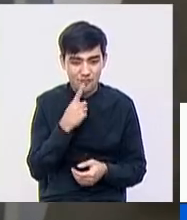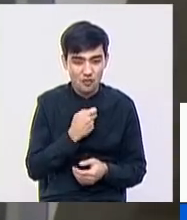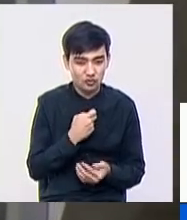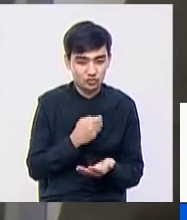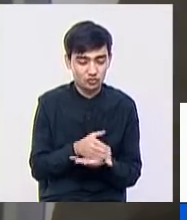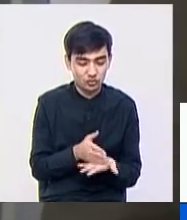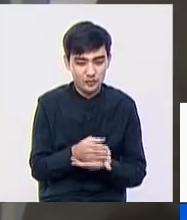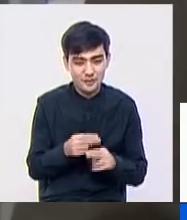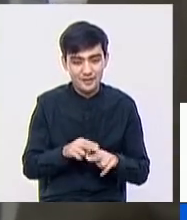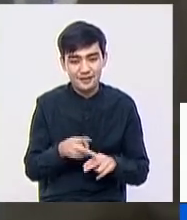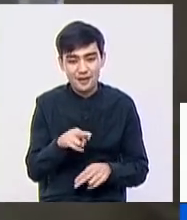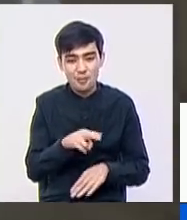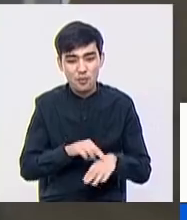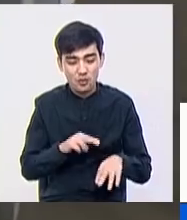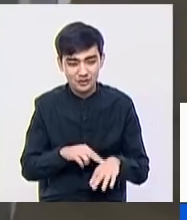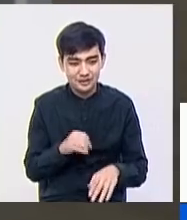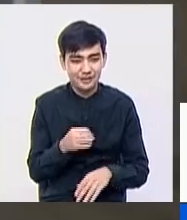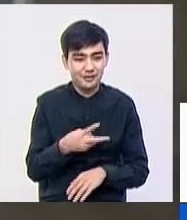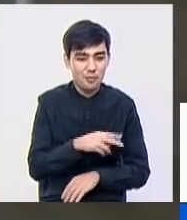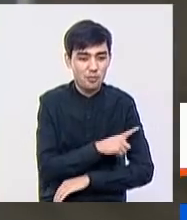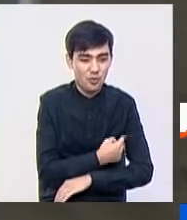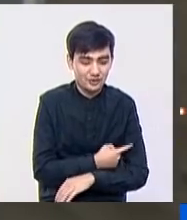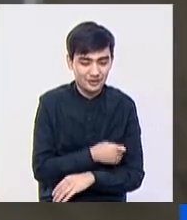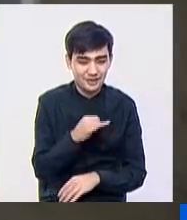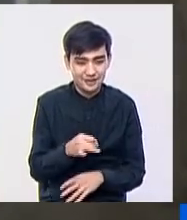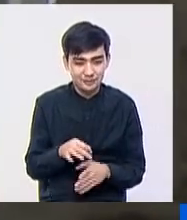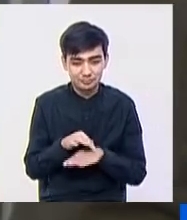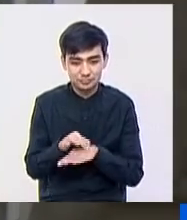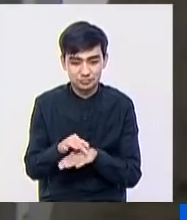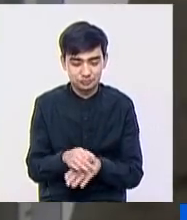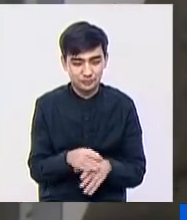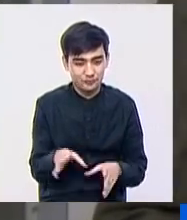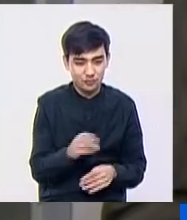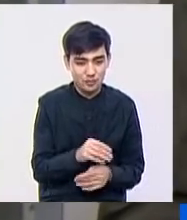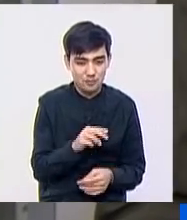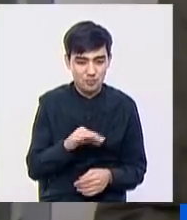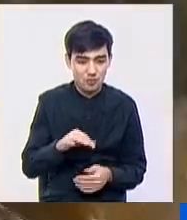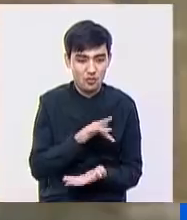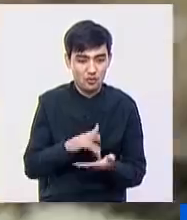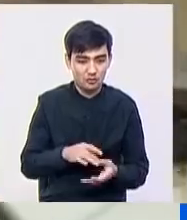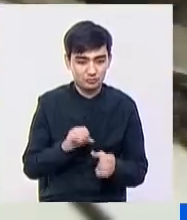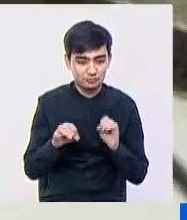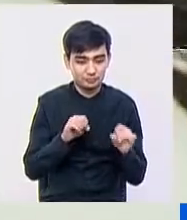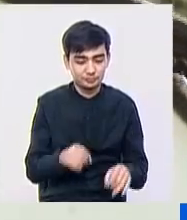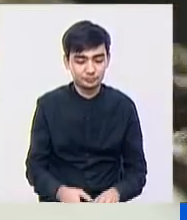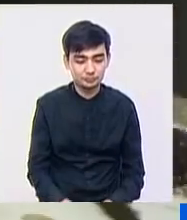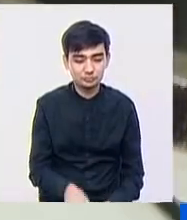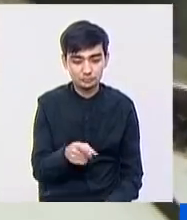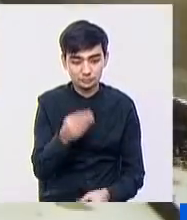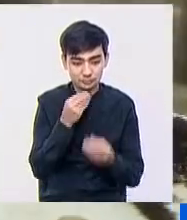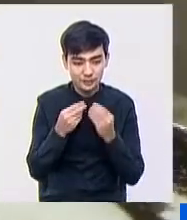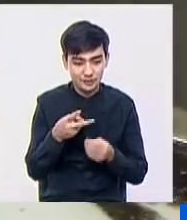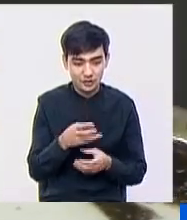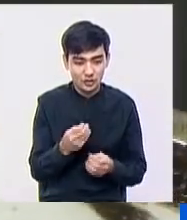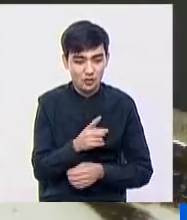для полицейских, для больниц и развозят все это по городу. Эта пища также идет для